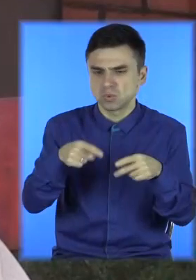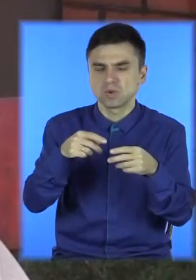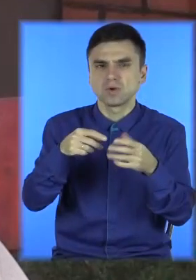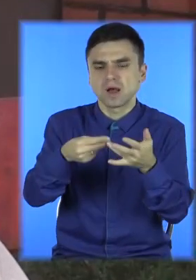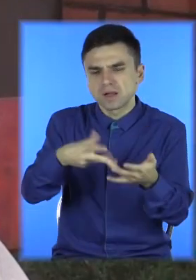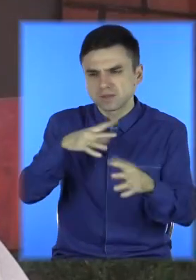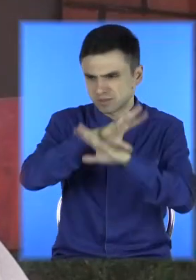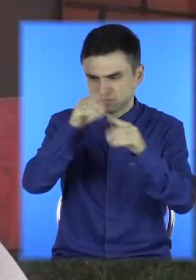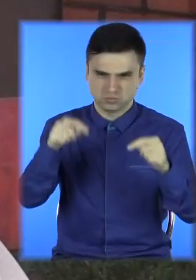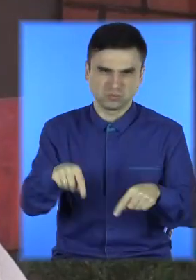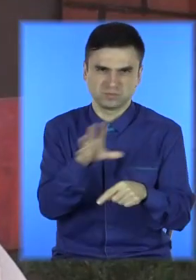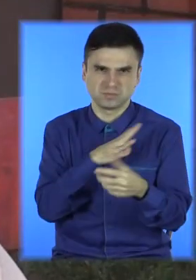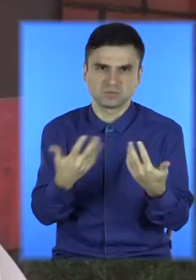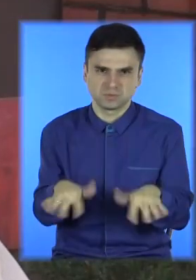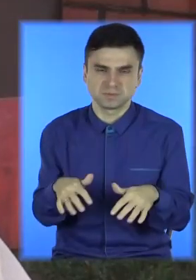Но мы согласились на это.